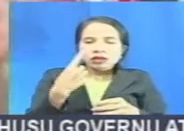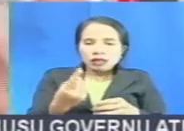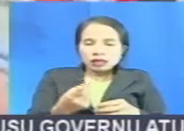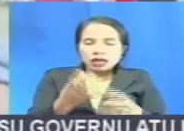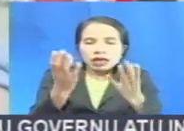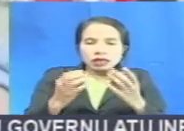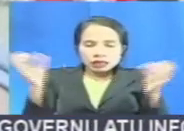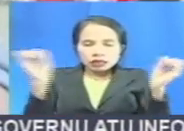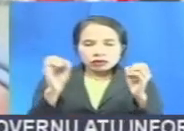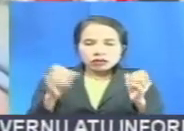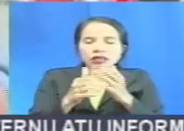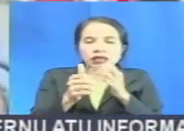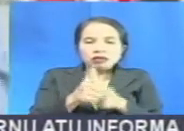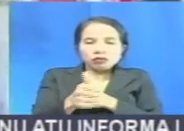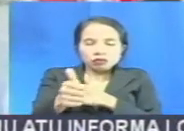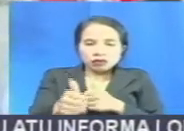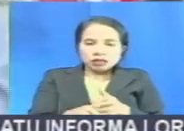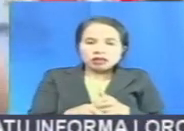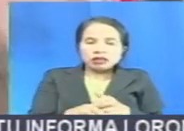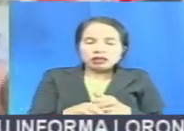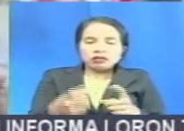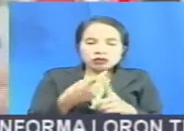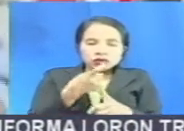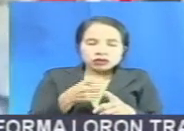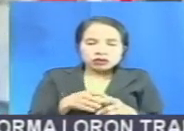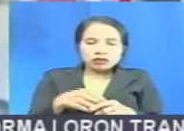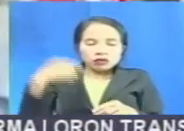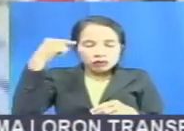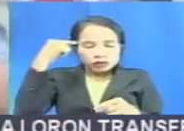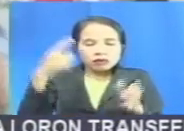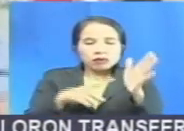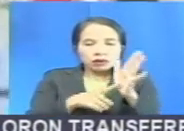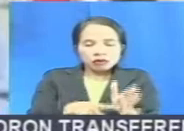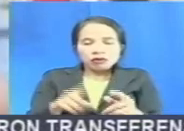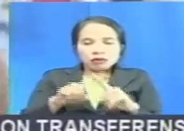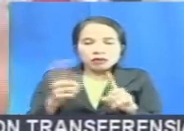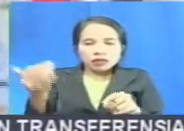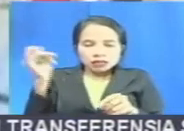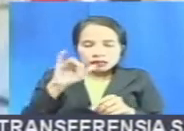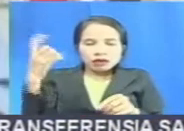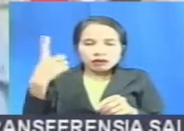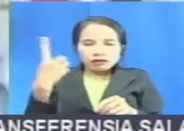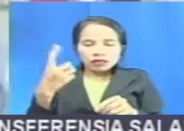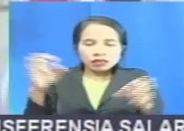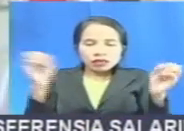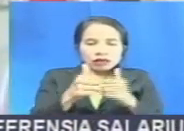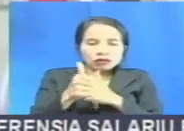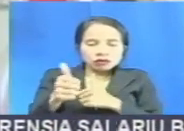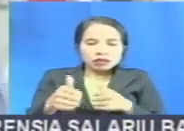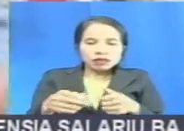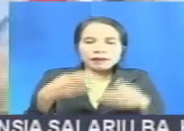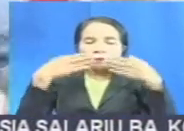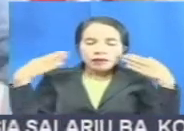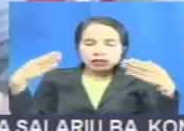laut tuis orientasi sampai mak kusi kumpanya o kusi gubern sampai mak fua. Mabi sira halu nafatin balu mai ada besla uja mark